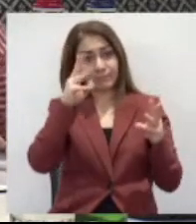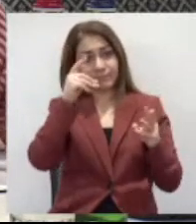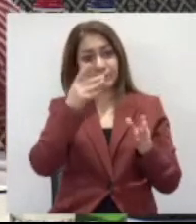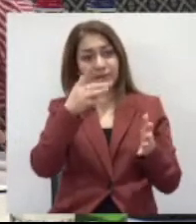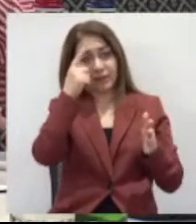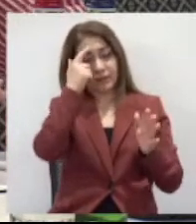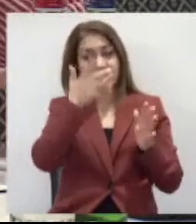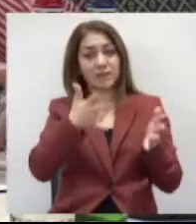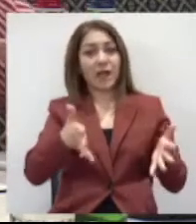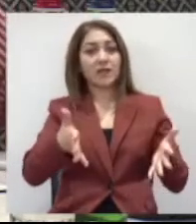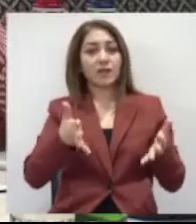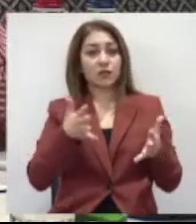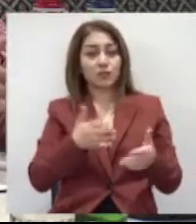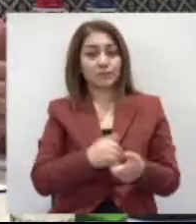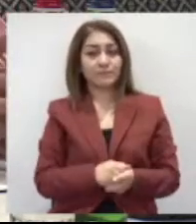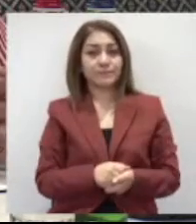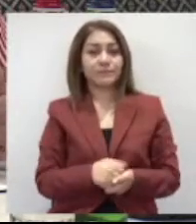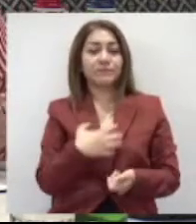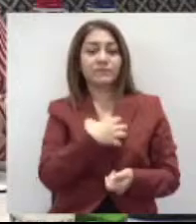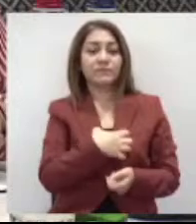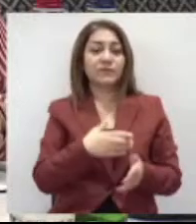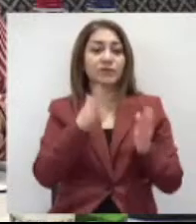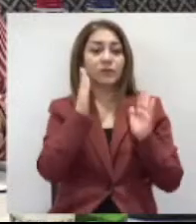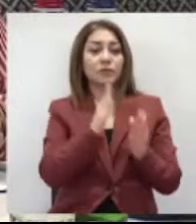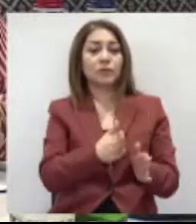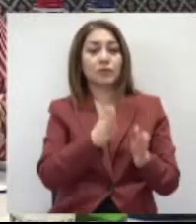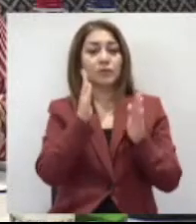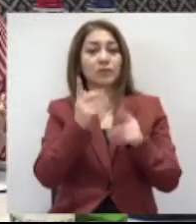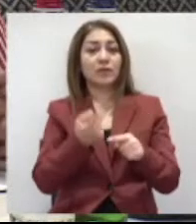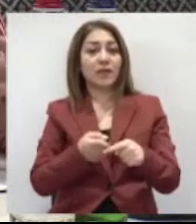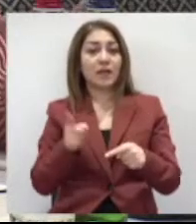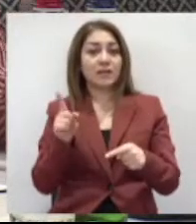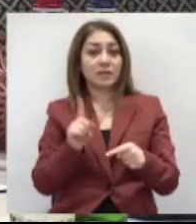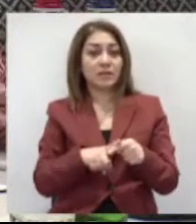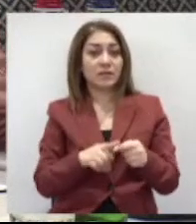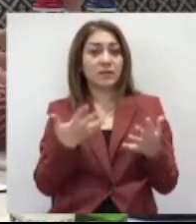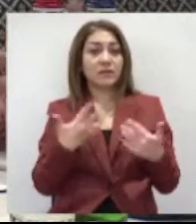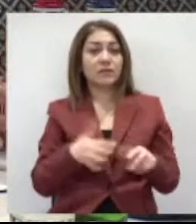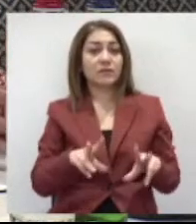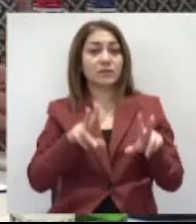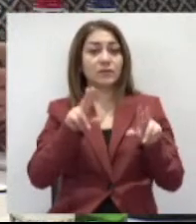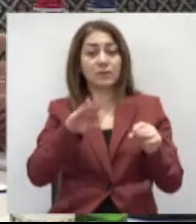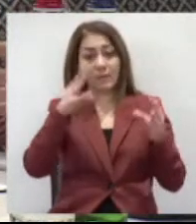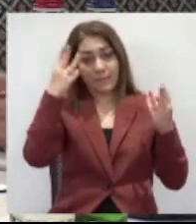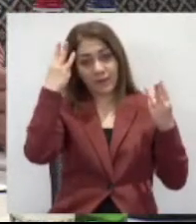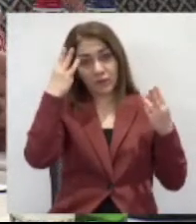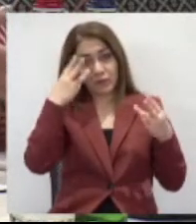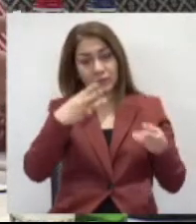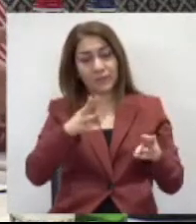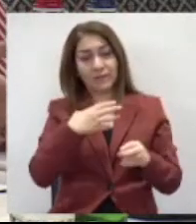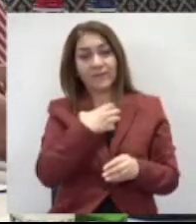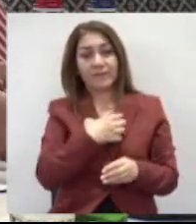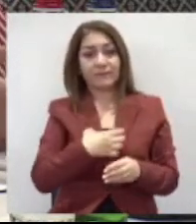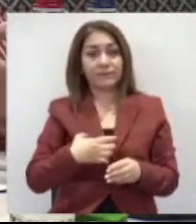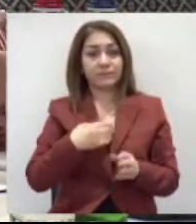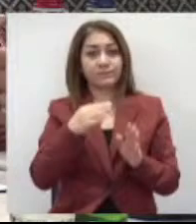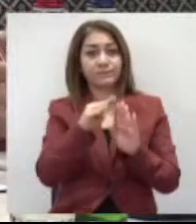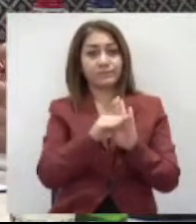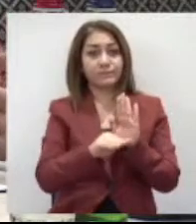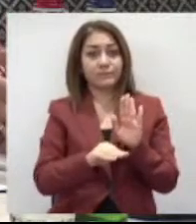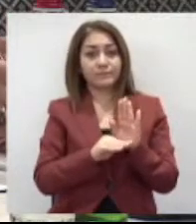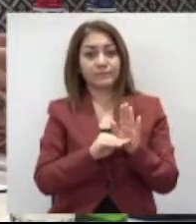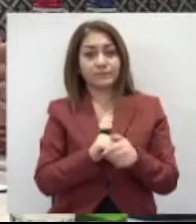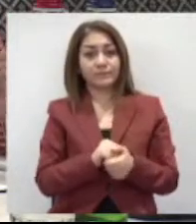հստակեցում։ Սրանք հիմնական ուղություններն են, ինչպես արդեն նշեցի, մեթոդաբանական հիմնական այստեղ